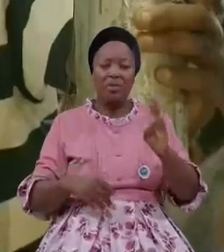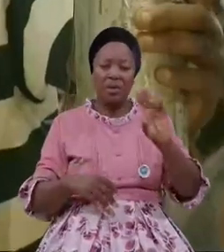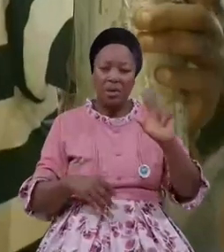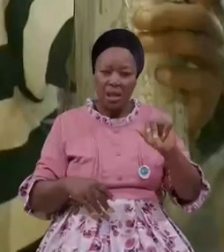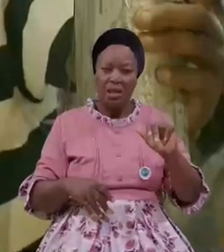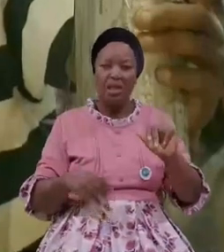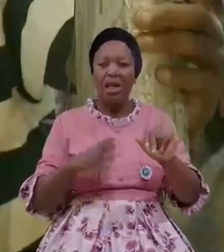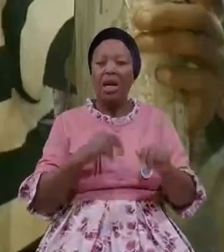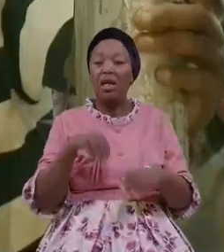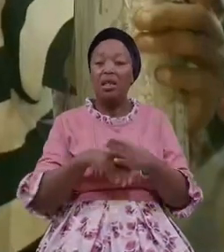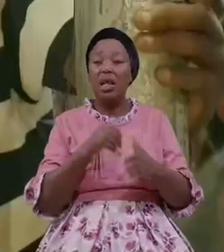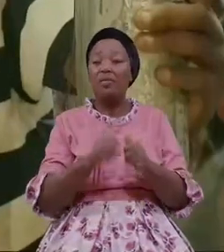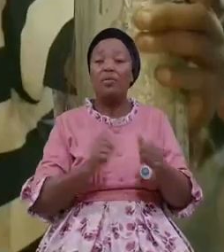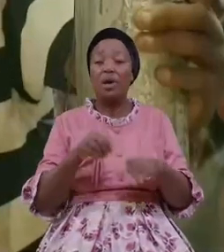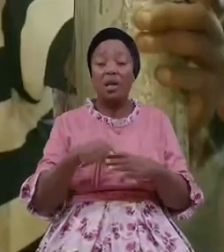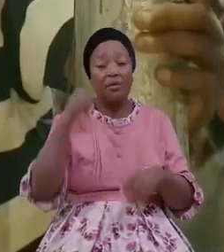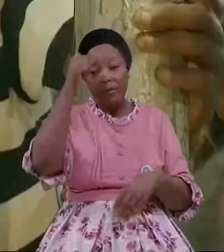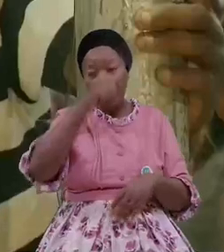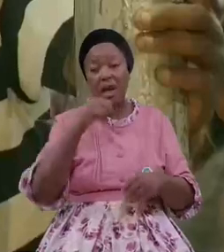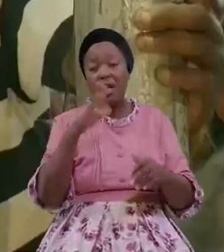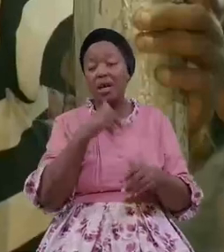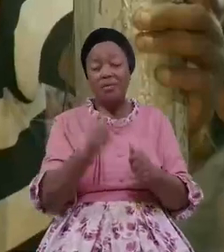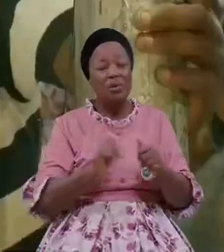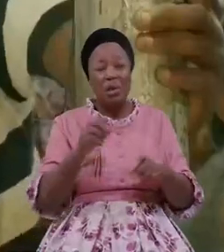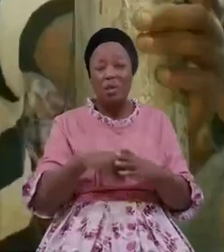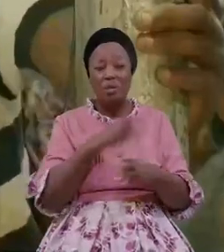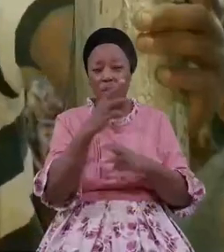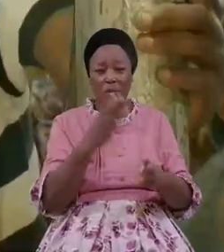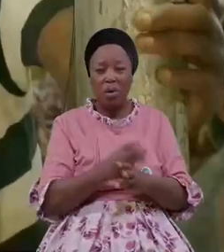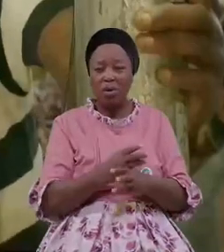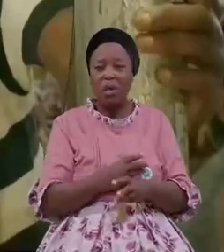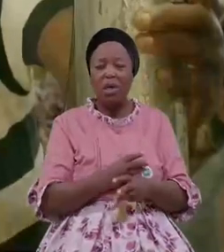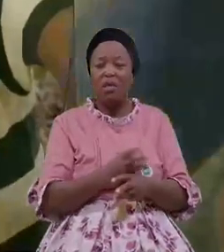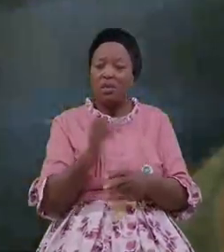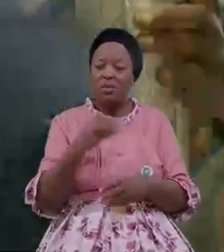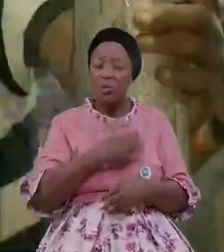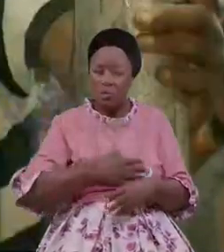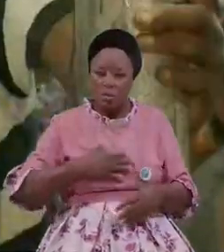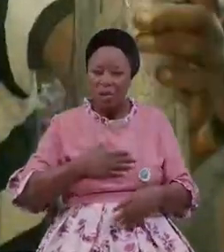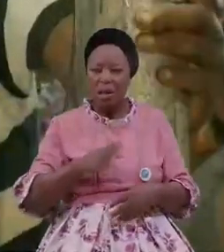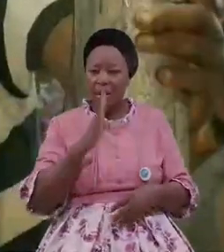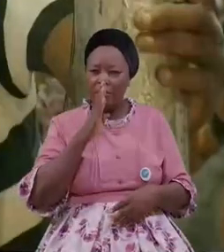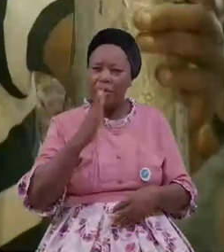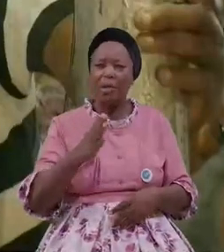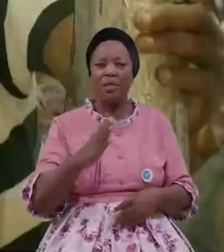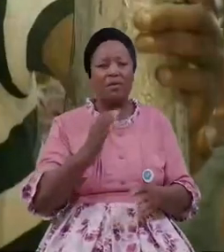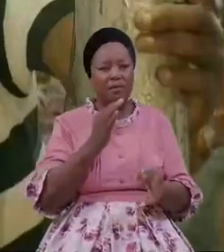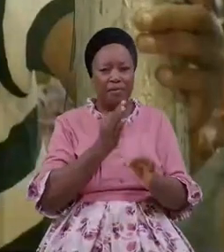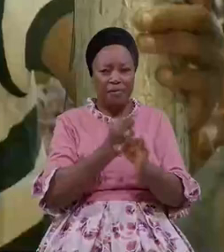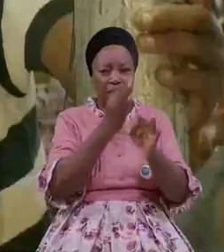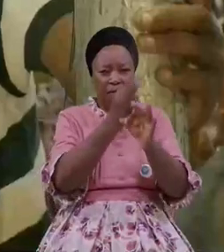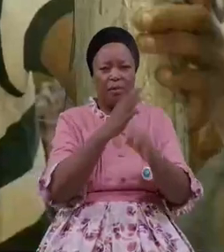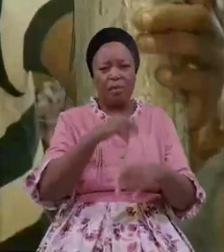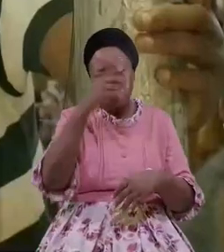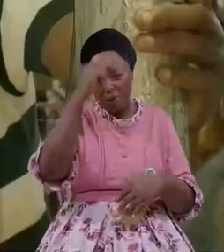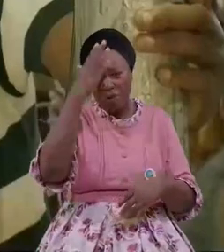Africa countries the same in southwest south sou that's why the pastor has sacrificed his time